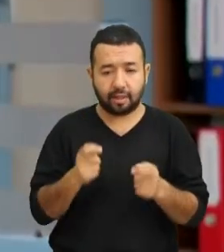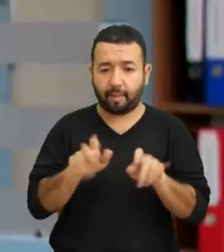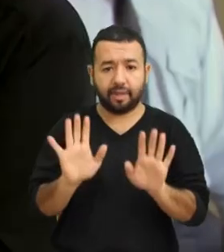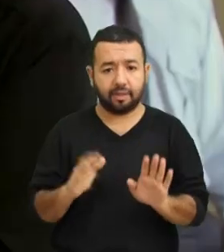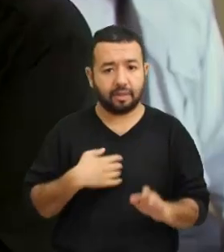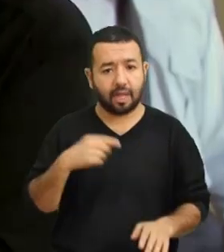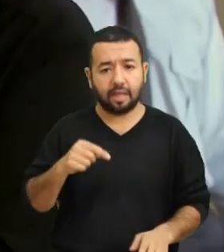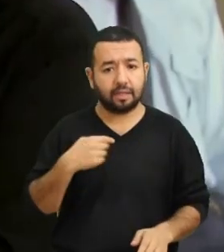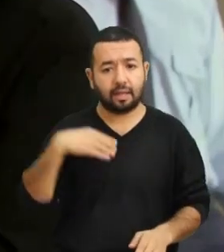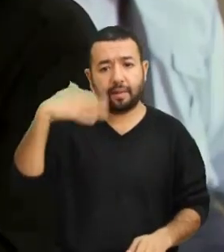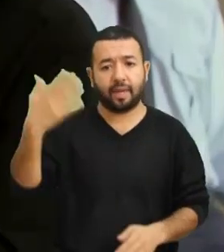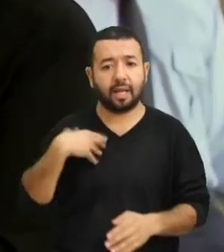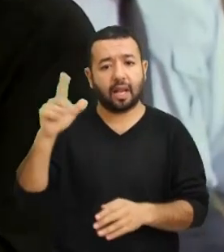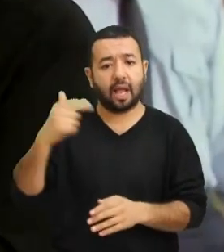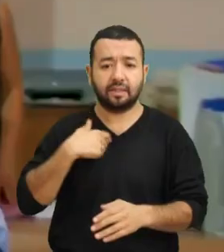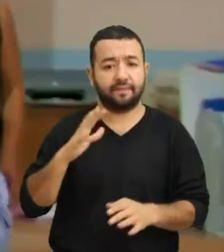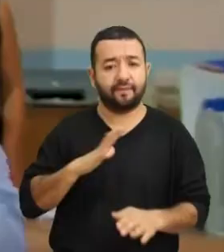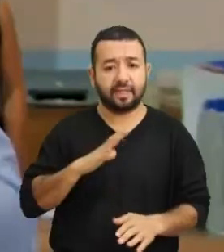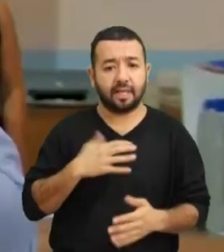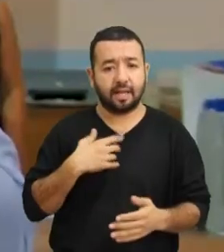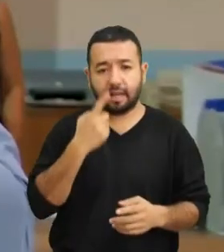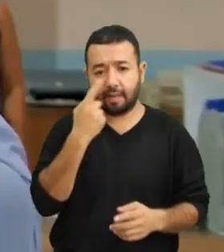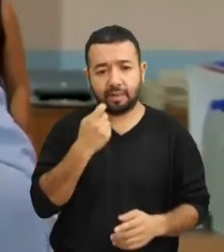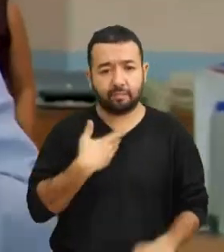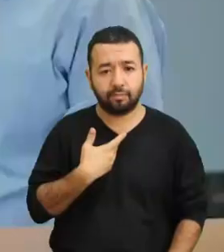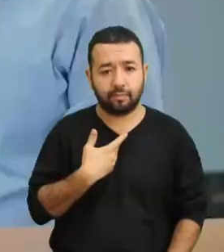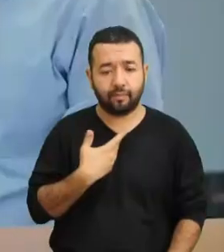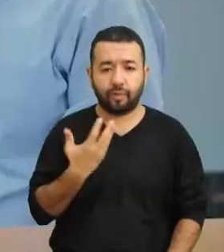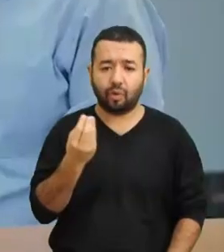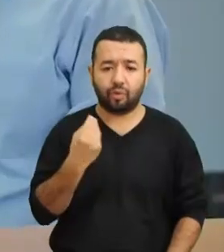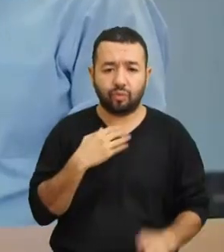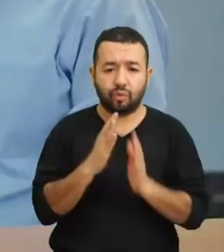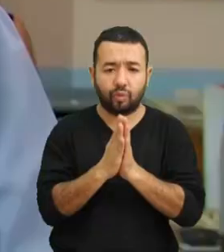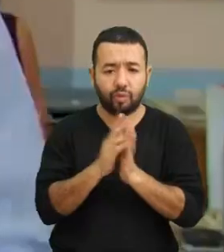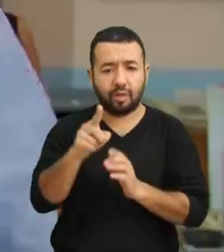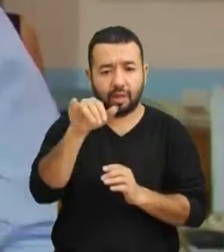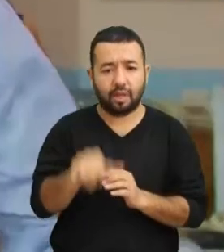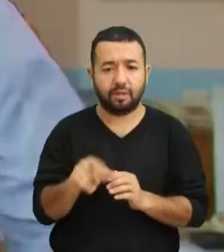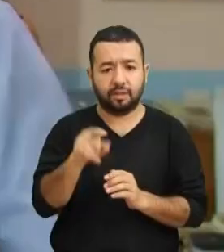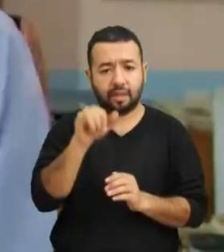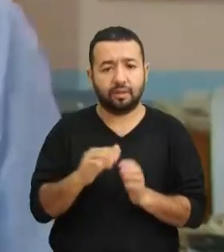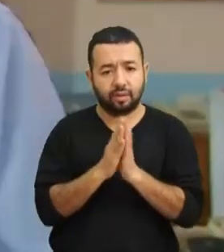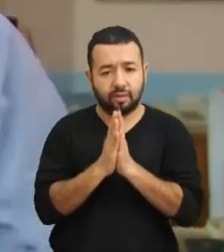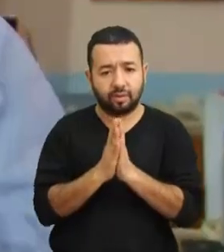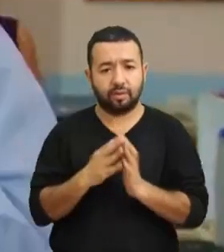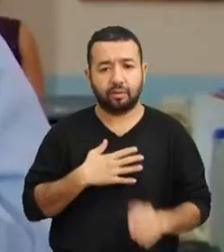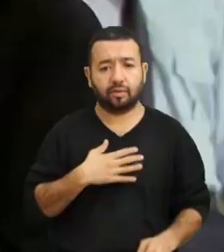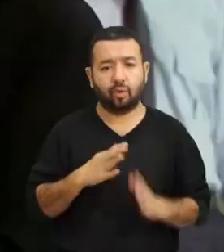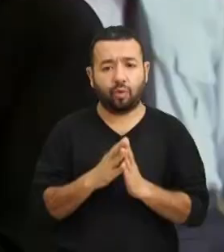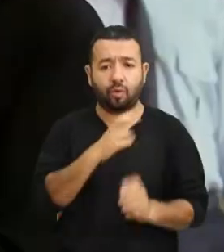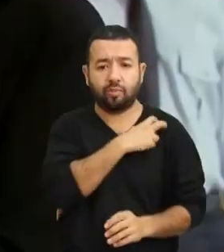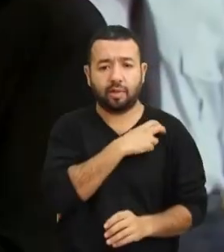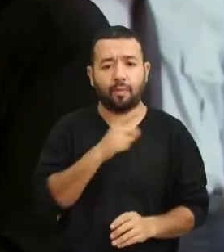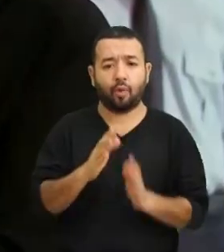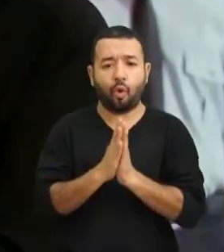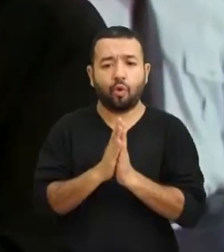Ya şu anda birilerinin bize daha fazla ihtiyacı varsa? Çok çok özür dilerim. Haklısınız. Çok haklısınız Ayhan komiserim. Yani